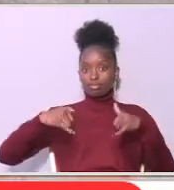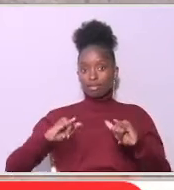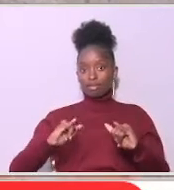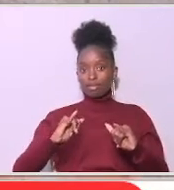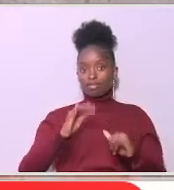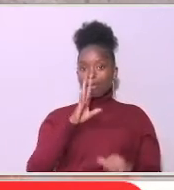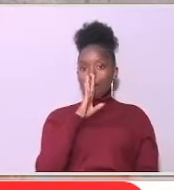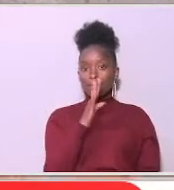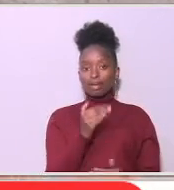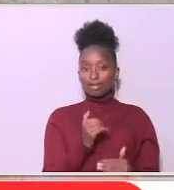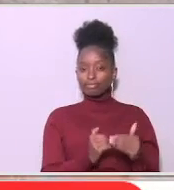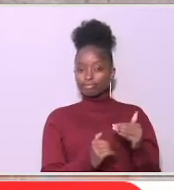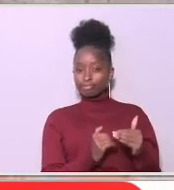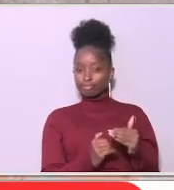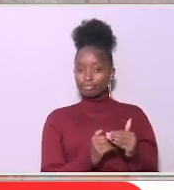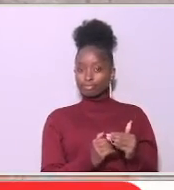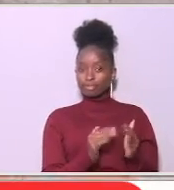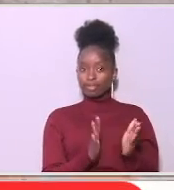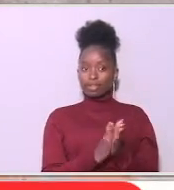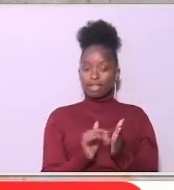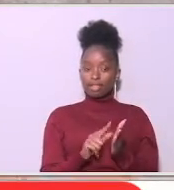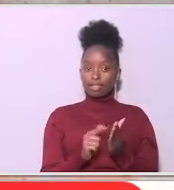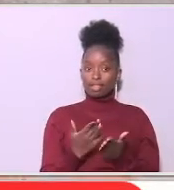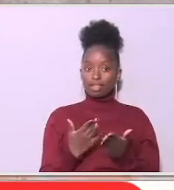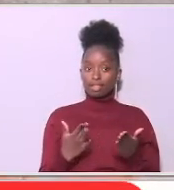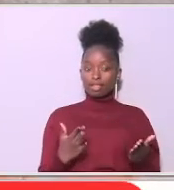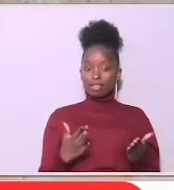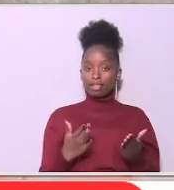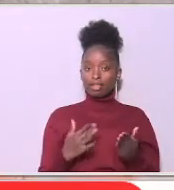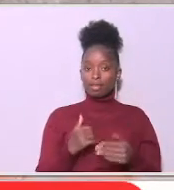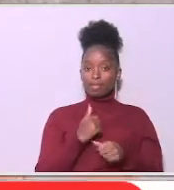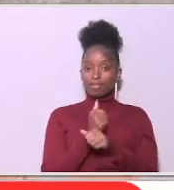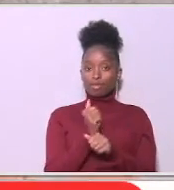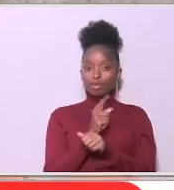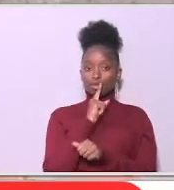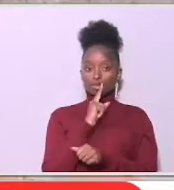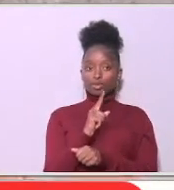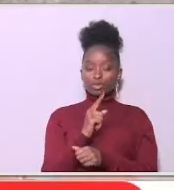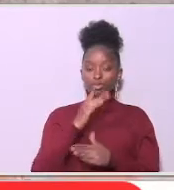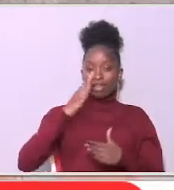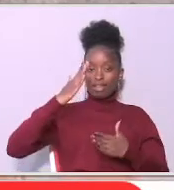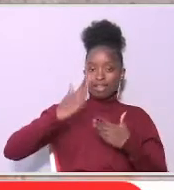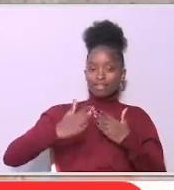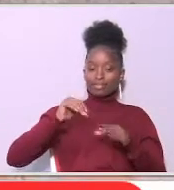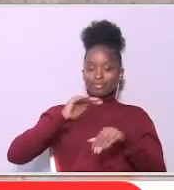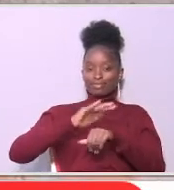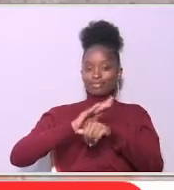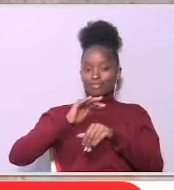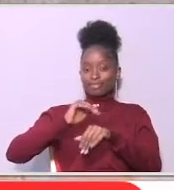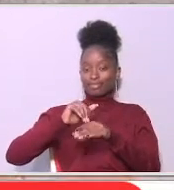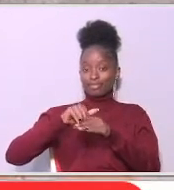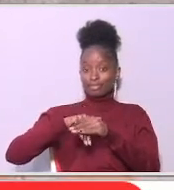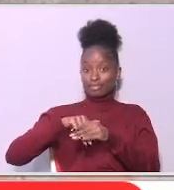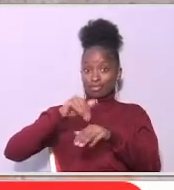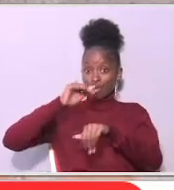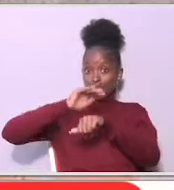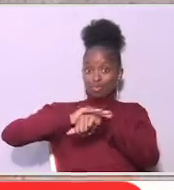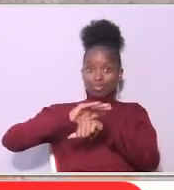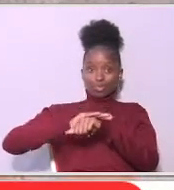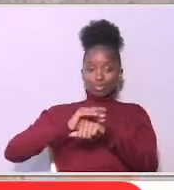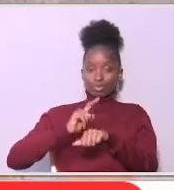kukua karibu na jengo hili na ahakikishe kwamba inakamilika kwa wakati, wagonjwa kina mama